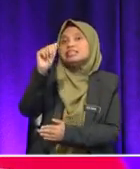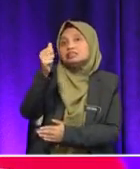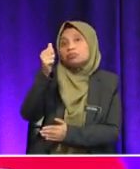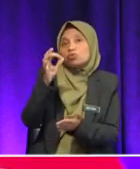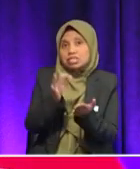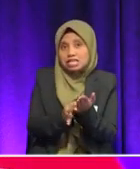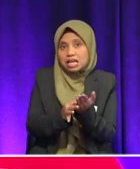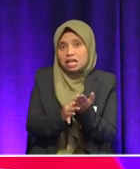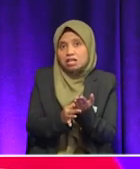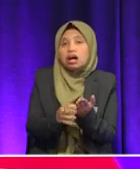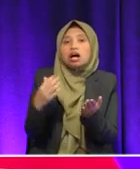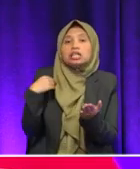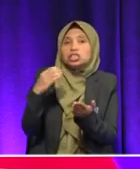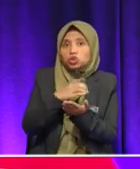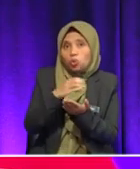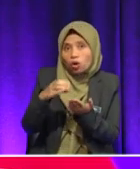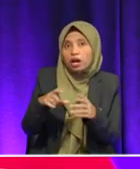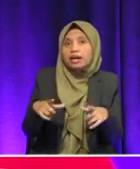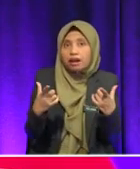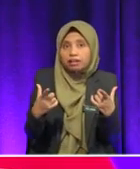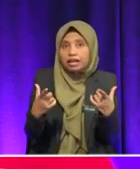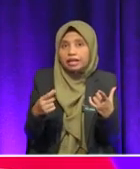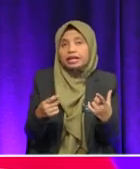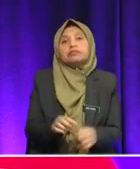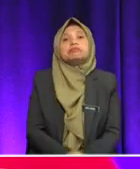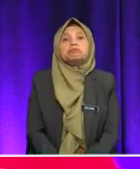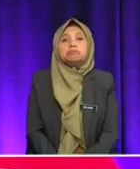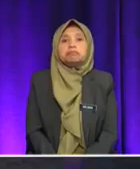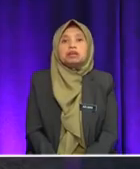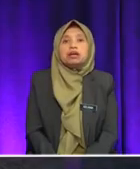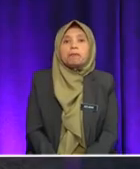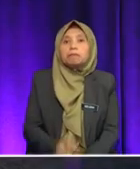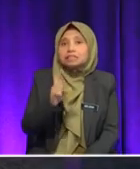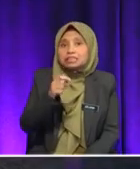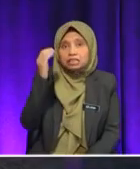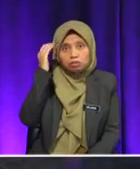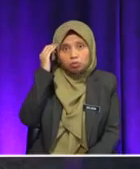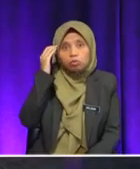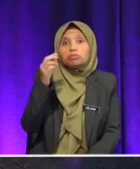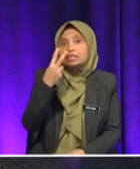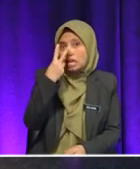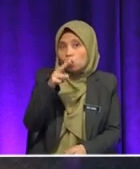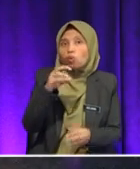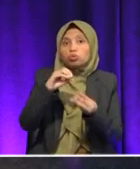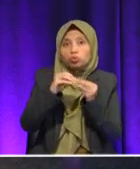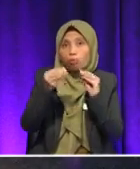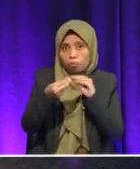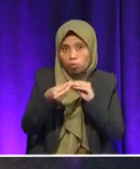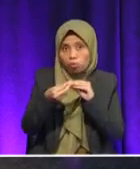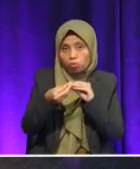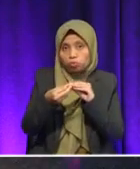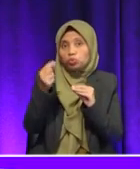pun janji numbuhnya sama ya Yang penting ingat pada numbuh pada Dwi